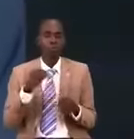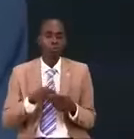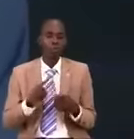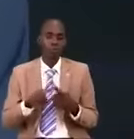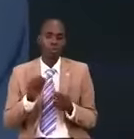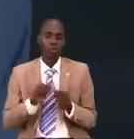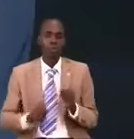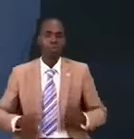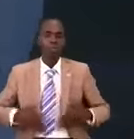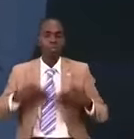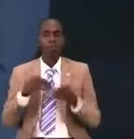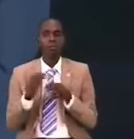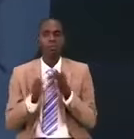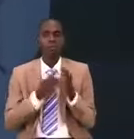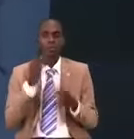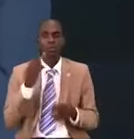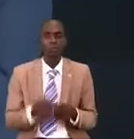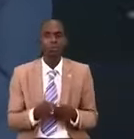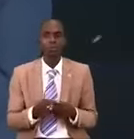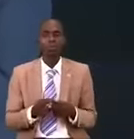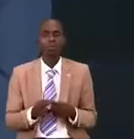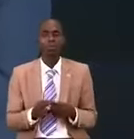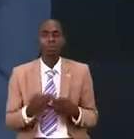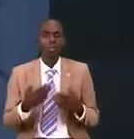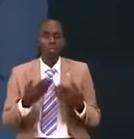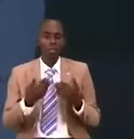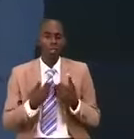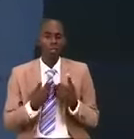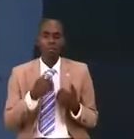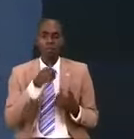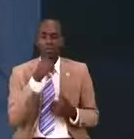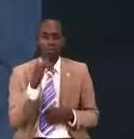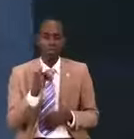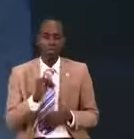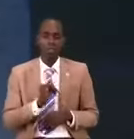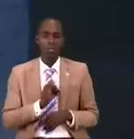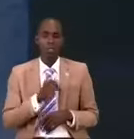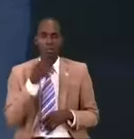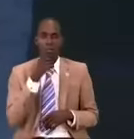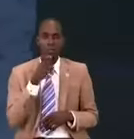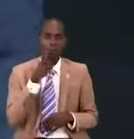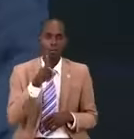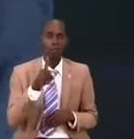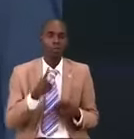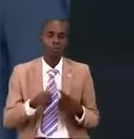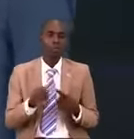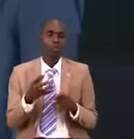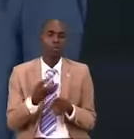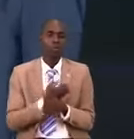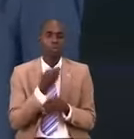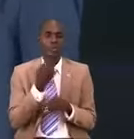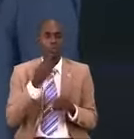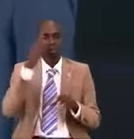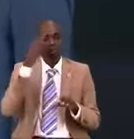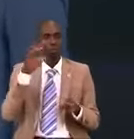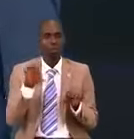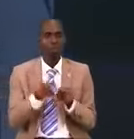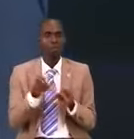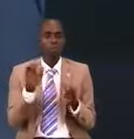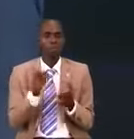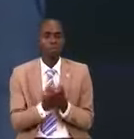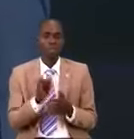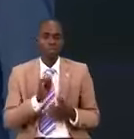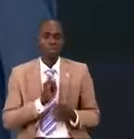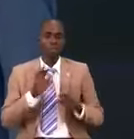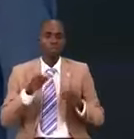tordre ne prend l'alliance que j'ai donné à Abraham Isaac et Jacob et